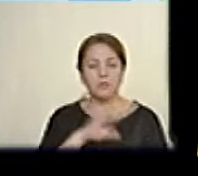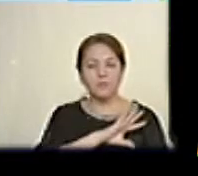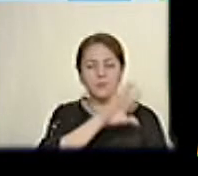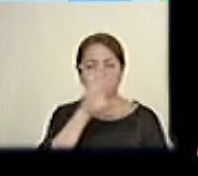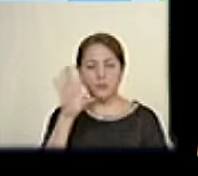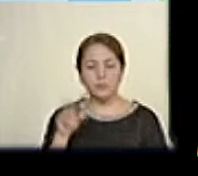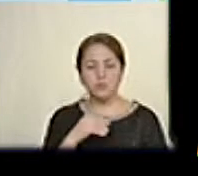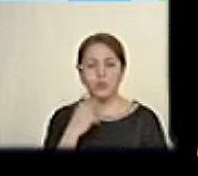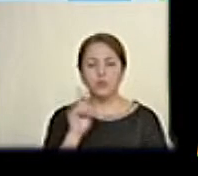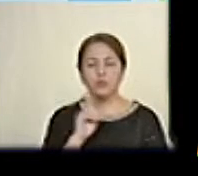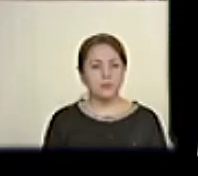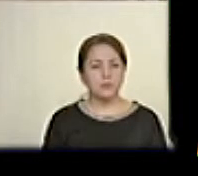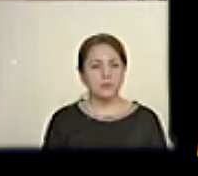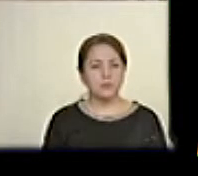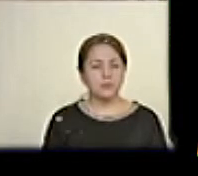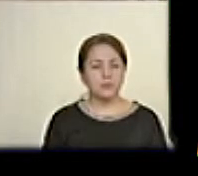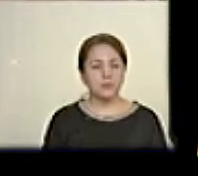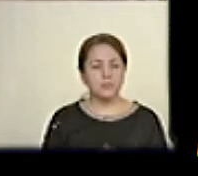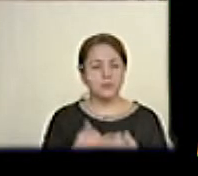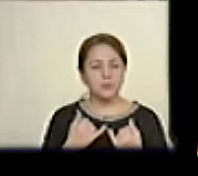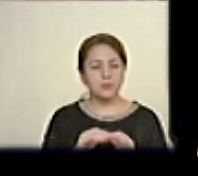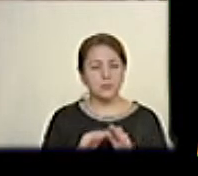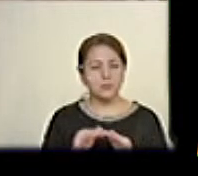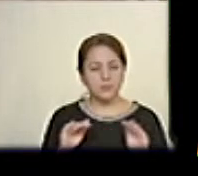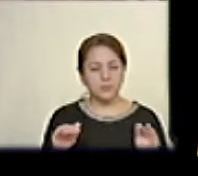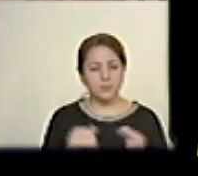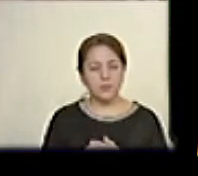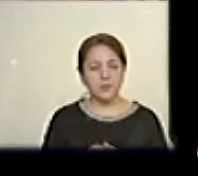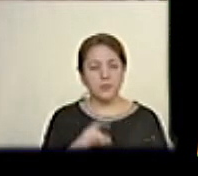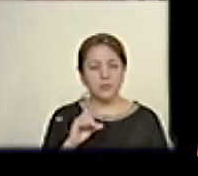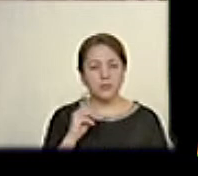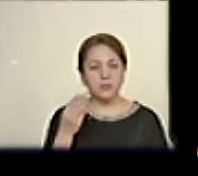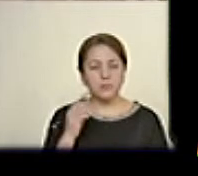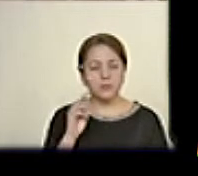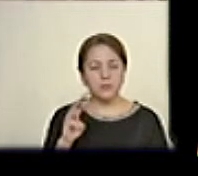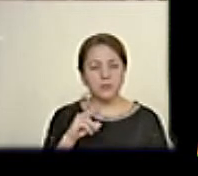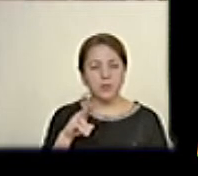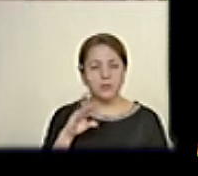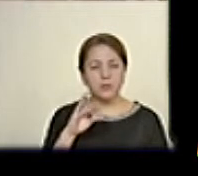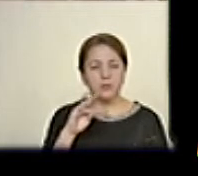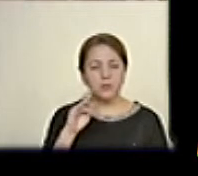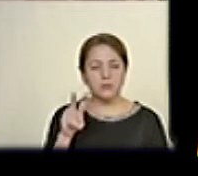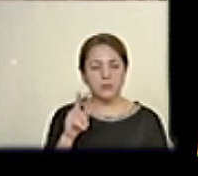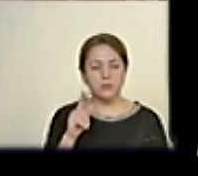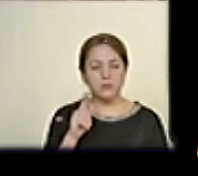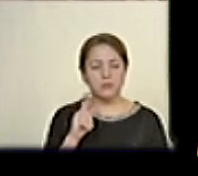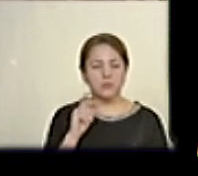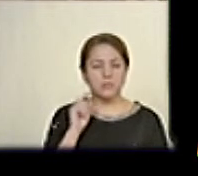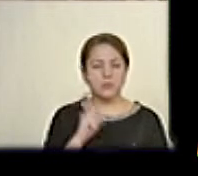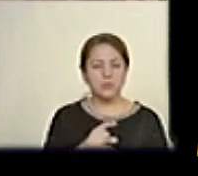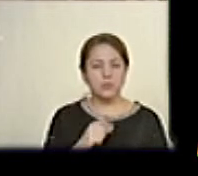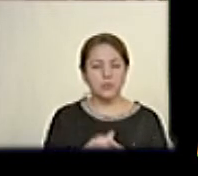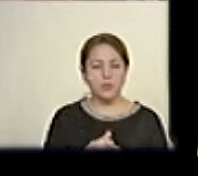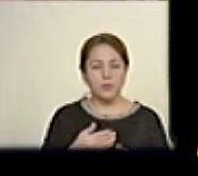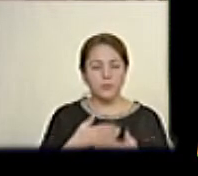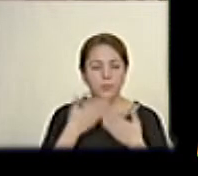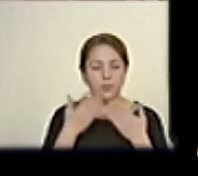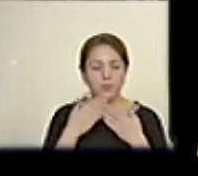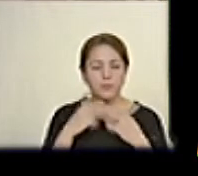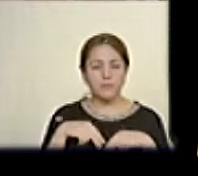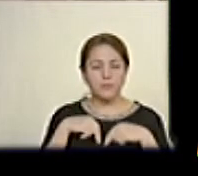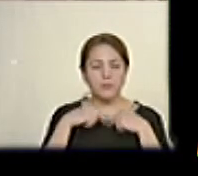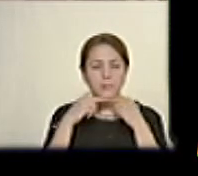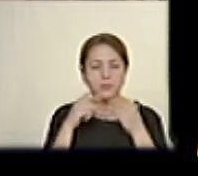окружает человека. А теперь, ребята, решим лингвистическую задачу. Прочитайте